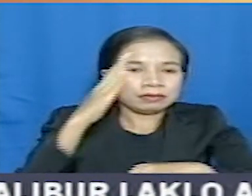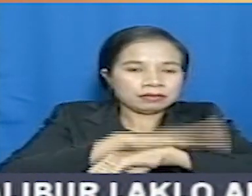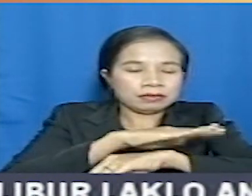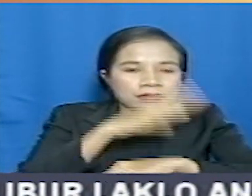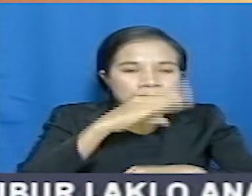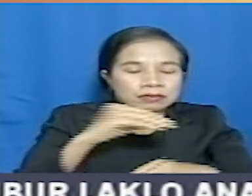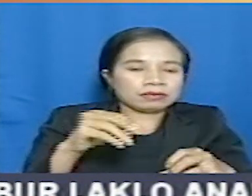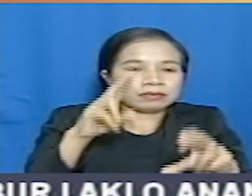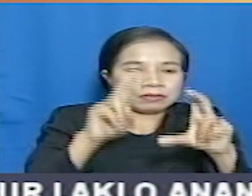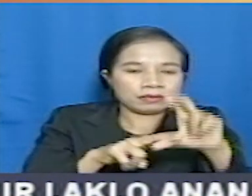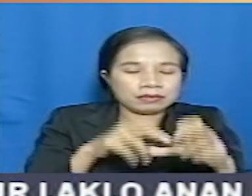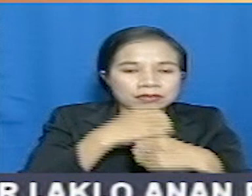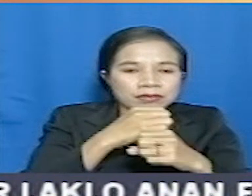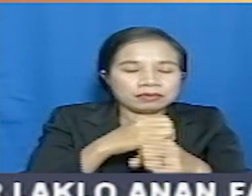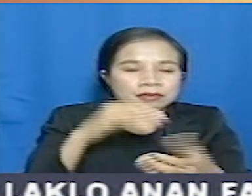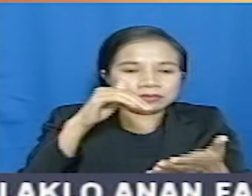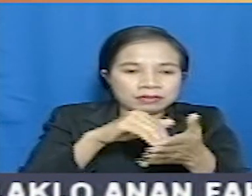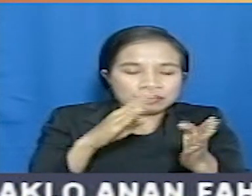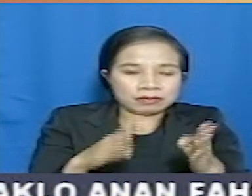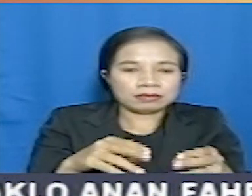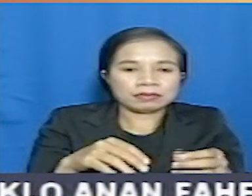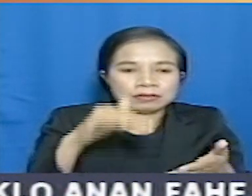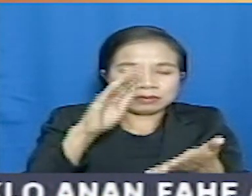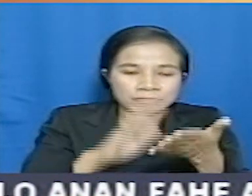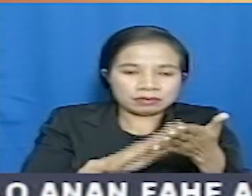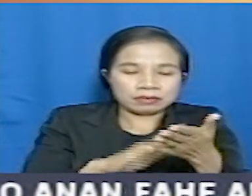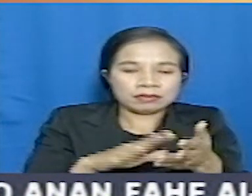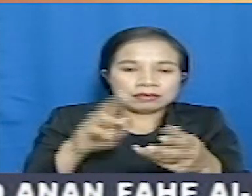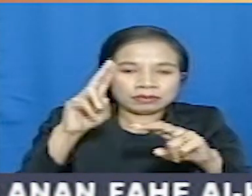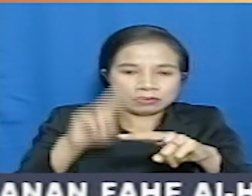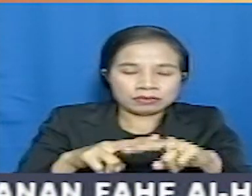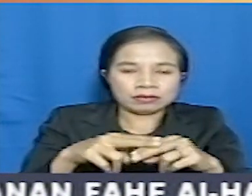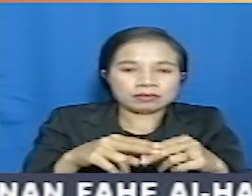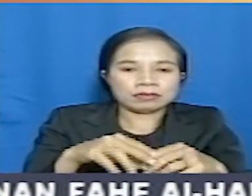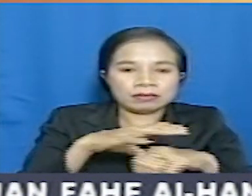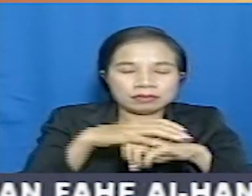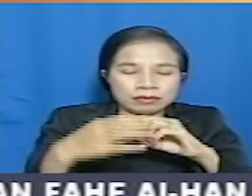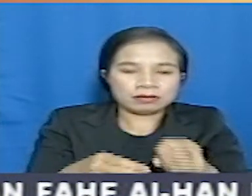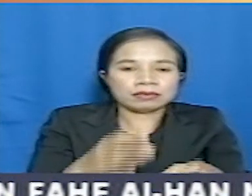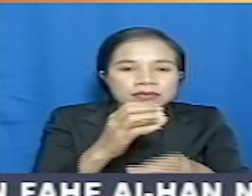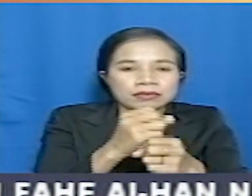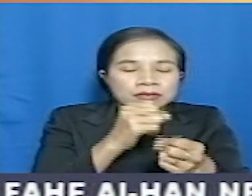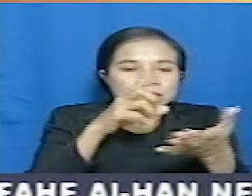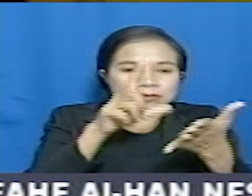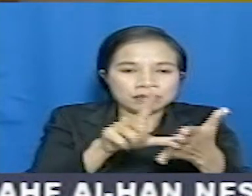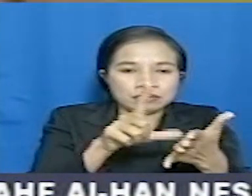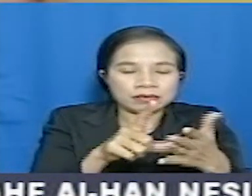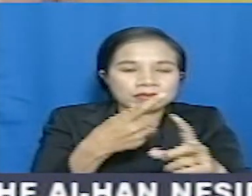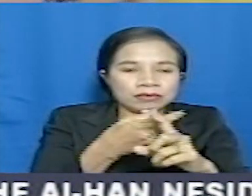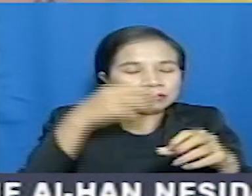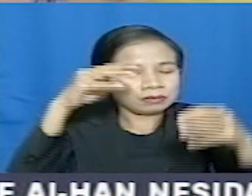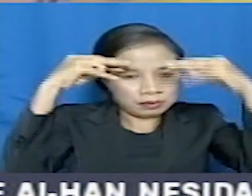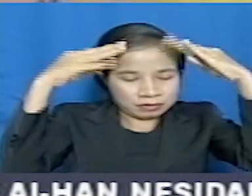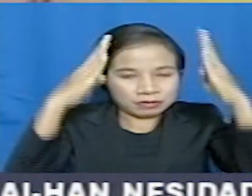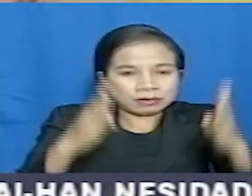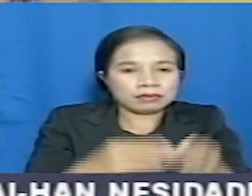menos cadeira. Halo estudan sira, halo estudu tuur deit iha rai, hodi simu materia husi profesore sira. Estudante